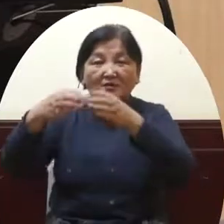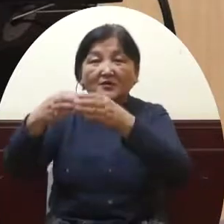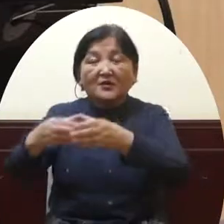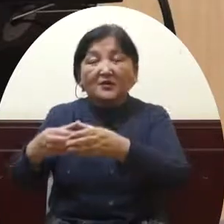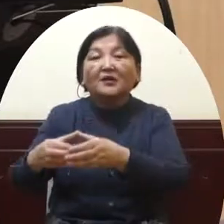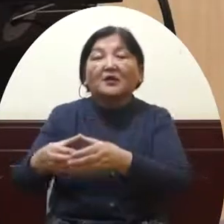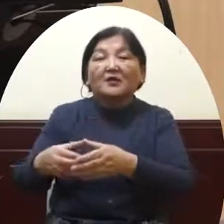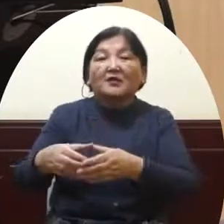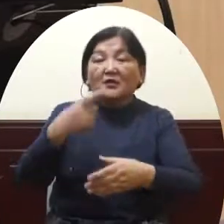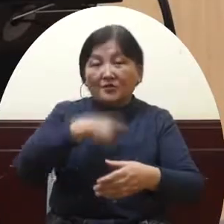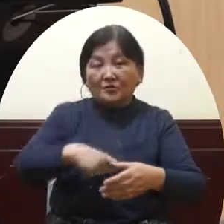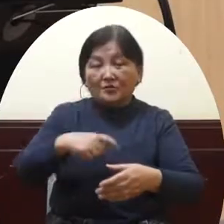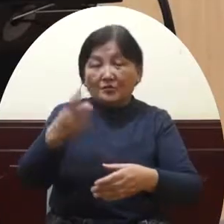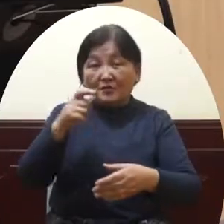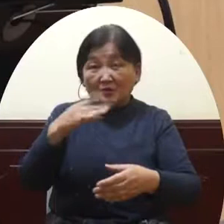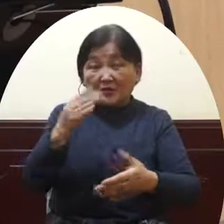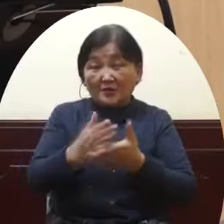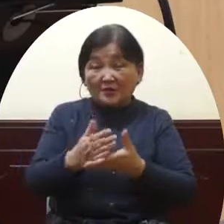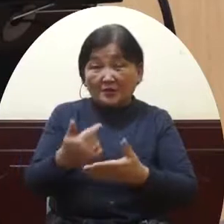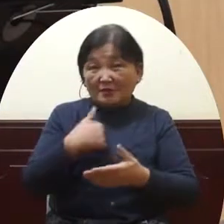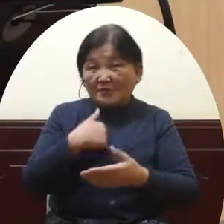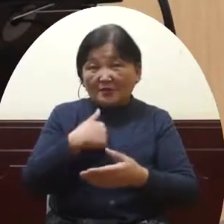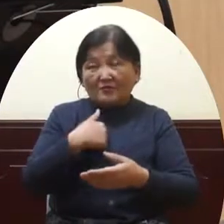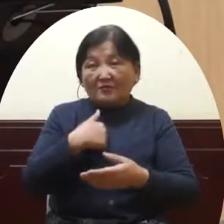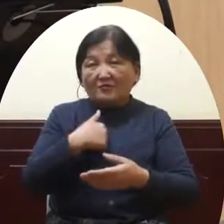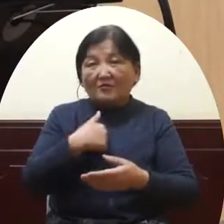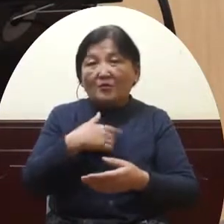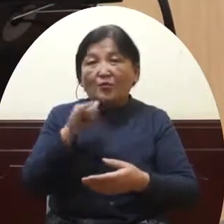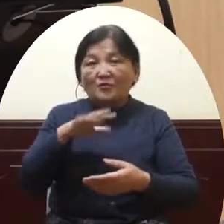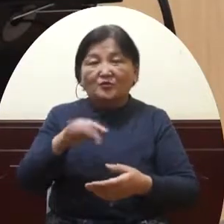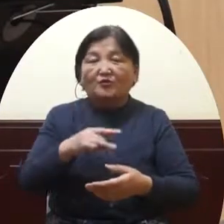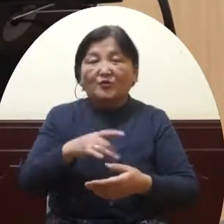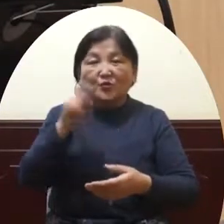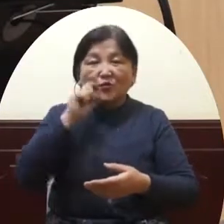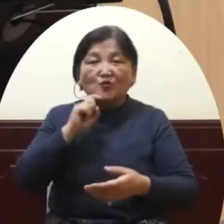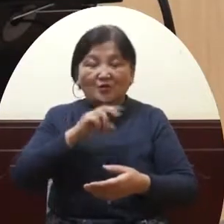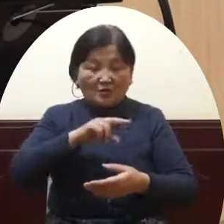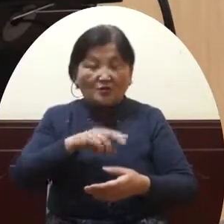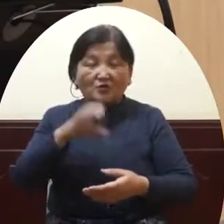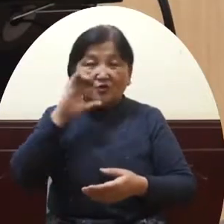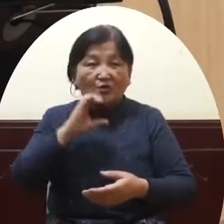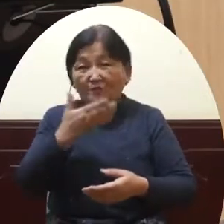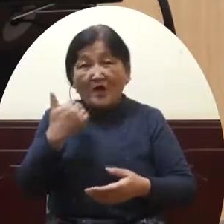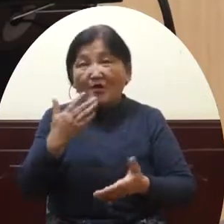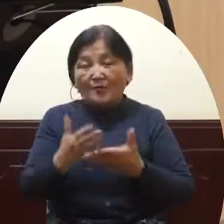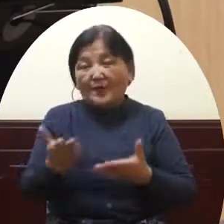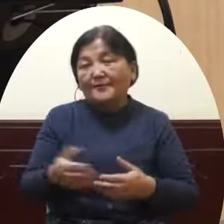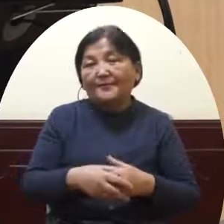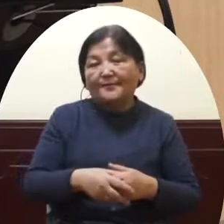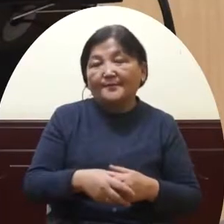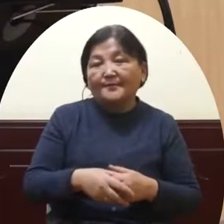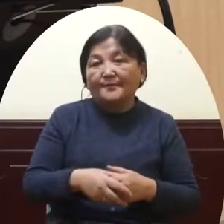одоо надад итгэл байхгүй байна. Энэ улс төрийн хүсэл зориг байхгүй байна. Сонгуулийн тогтолцооны